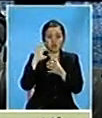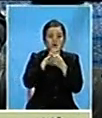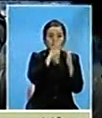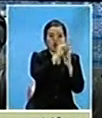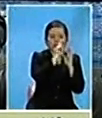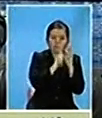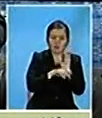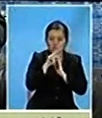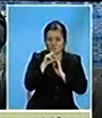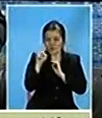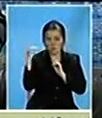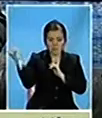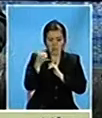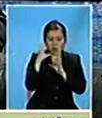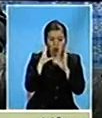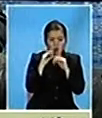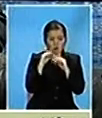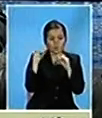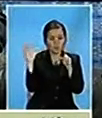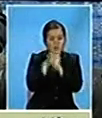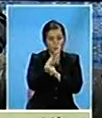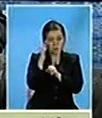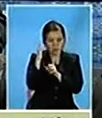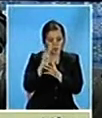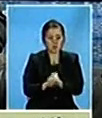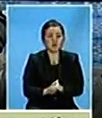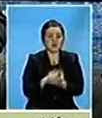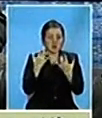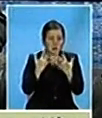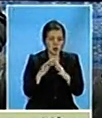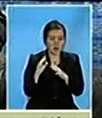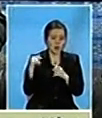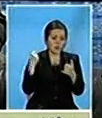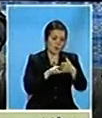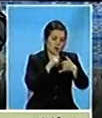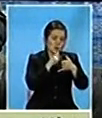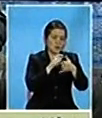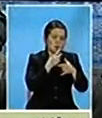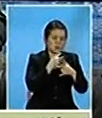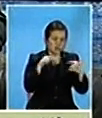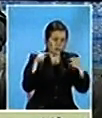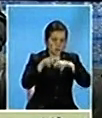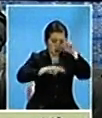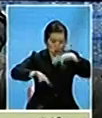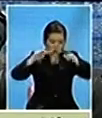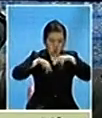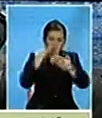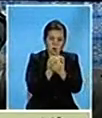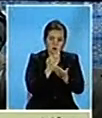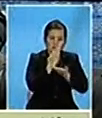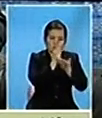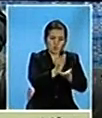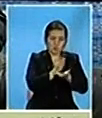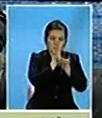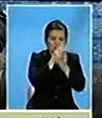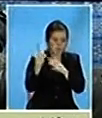บัญญัติแห่งชาติว่าไม่ครบองค์ประชุมนะครับนายเรืองไกรไปร้องให้สอบพรรคการเมือง2พรรคเรื่องบริจาคเงินคือพรรคภูมิใจไทยและพรรค